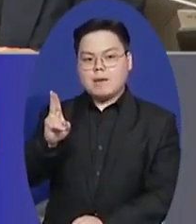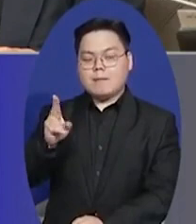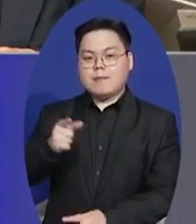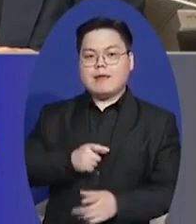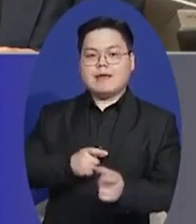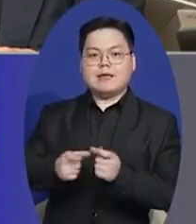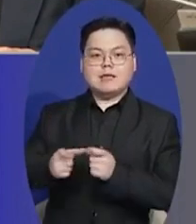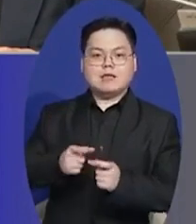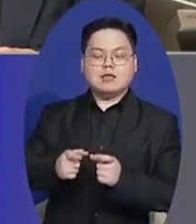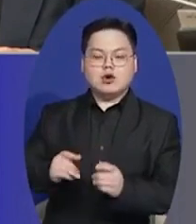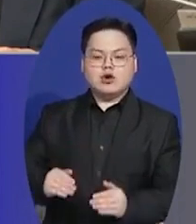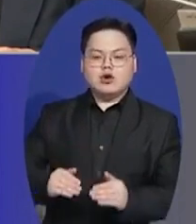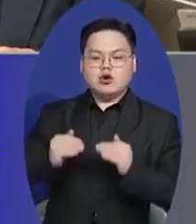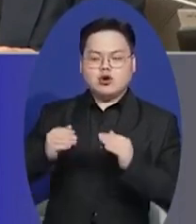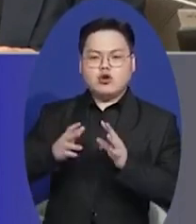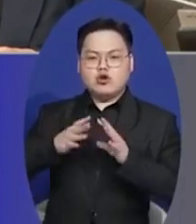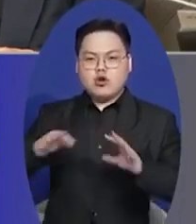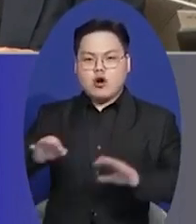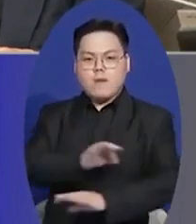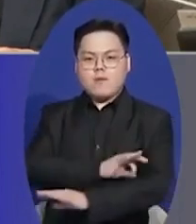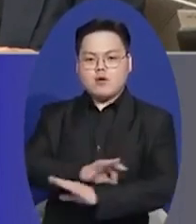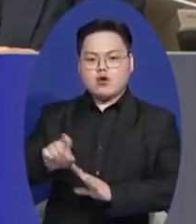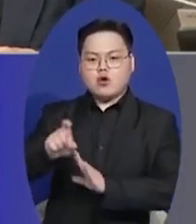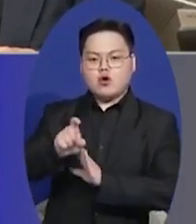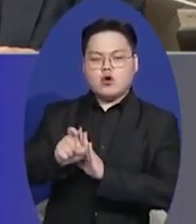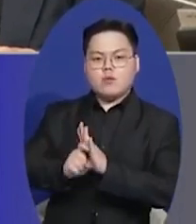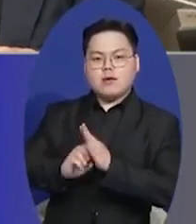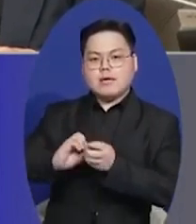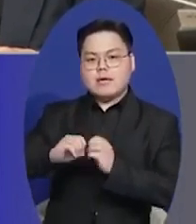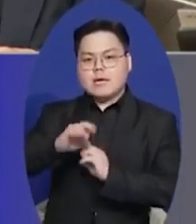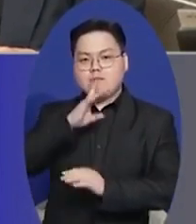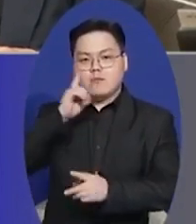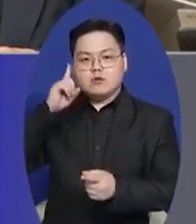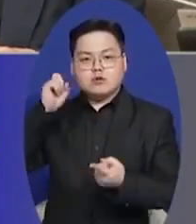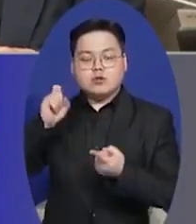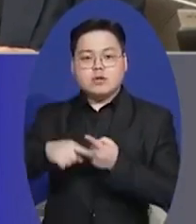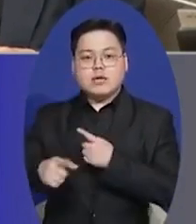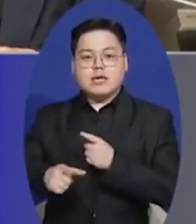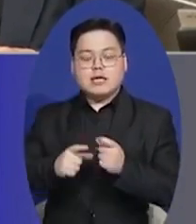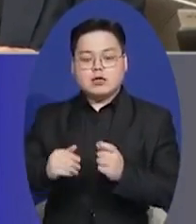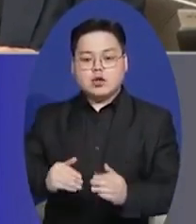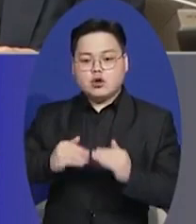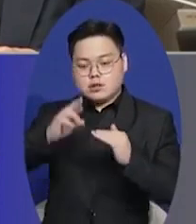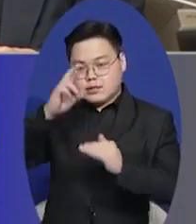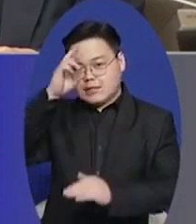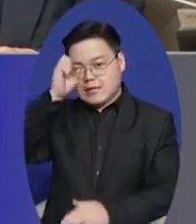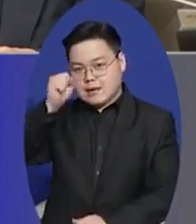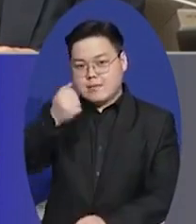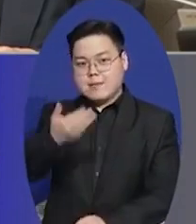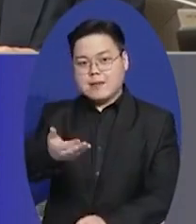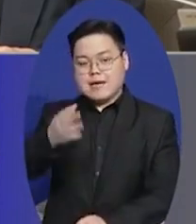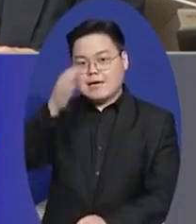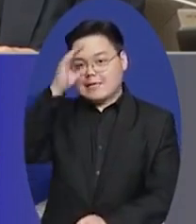эдийн засгийн хөгжлийн томоохон төсөл хөтөлбөрүүдийг хэрэгжүүлэх зорилгоор эдийн засгийн хөгжлийн амыг байгуулж та сай дээр нь ажиллаж байсан.